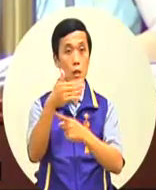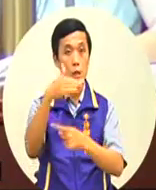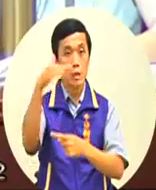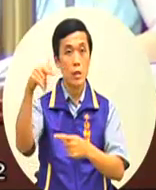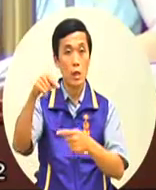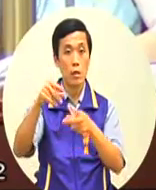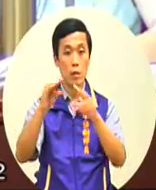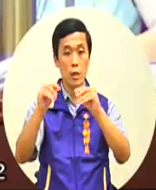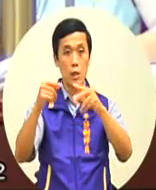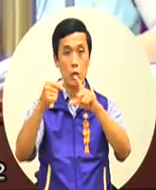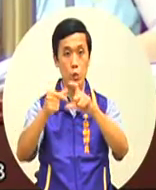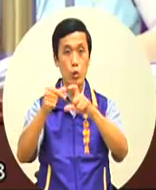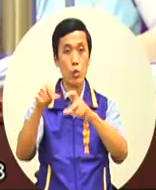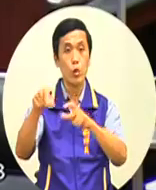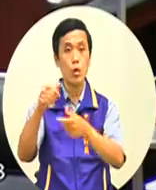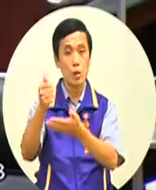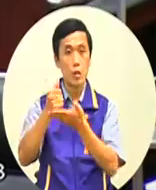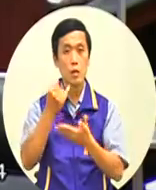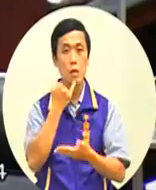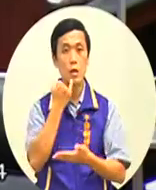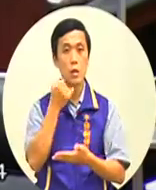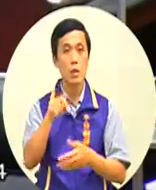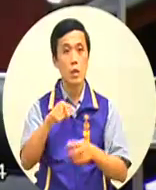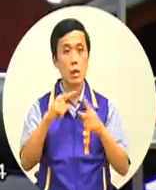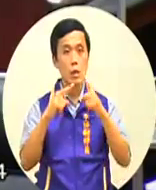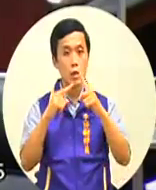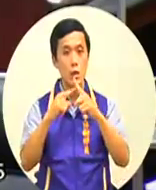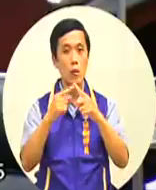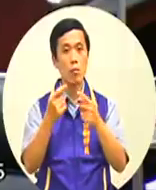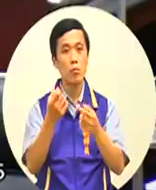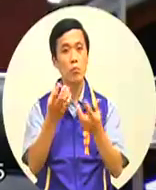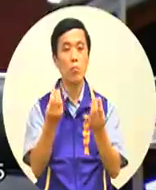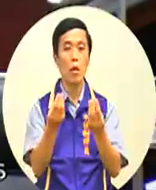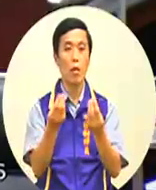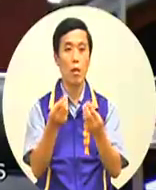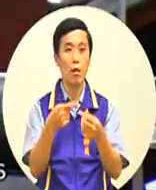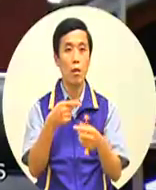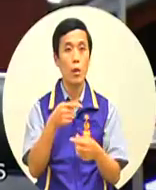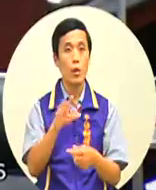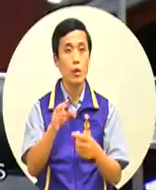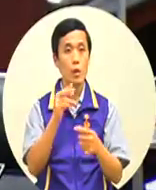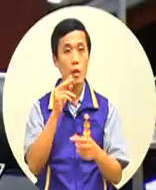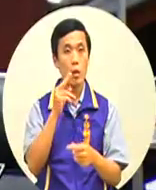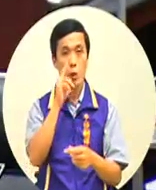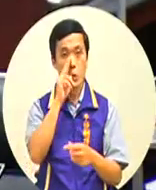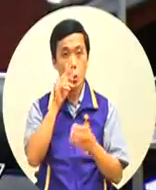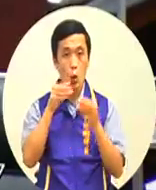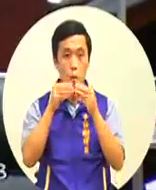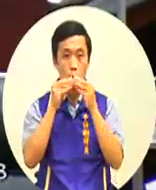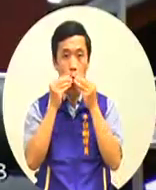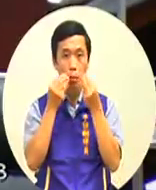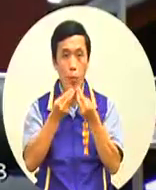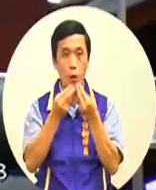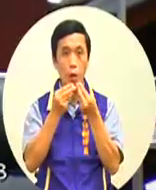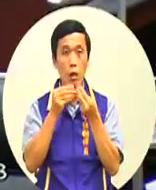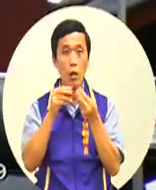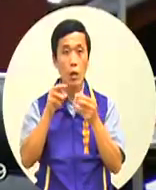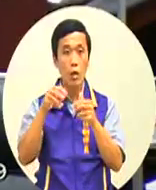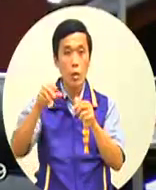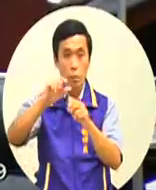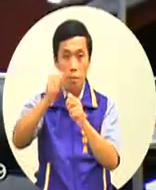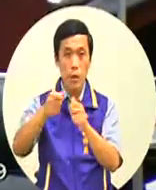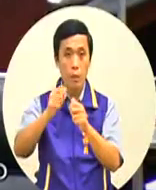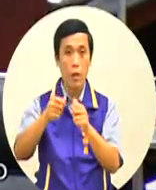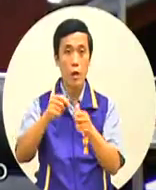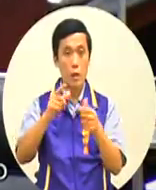啊，就是没有无去到人那一次。你是讲我本来只不是收的人，我嘛爱去训练啦，终究